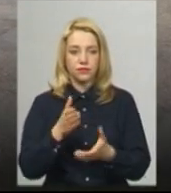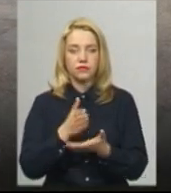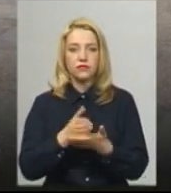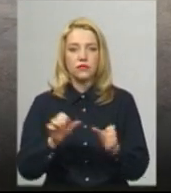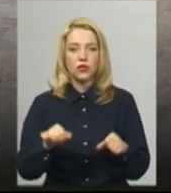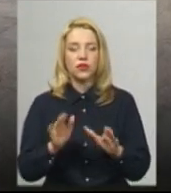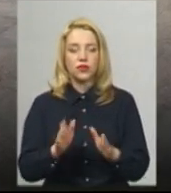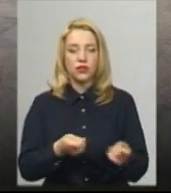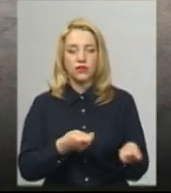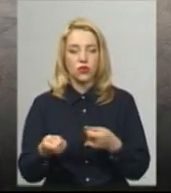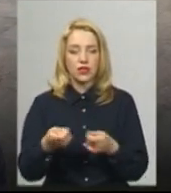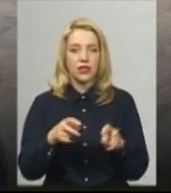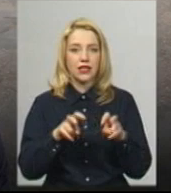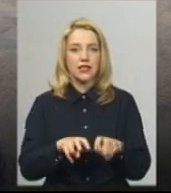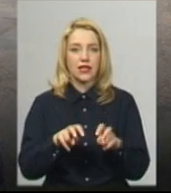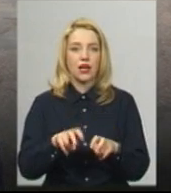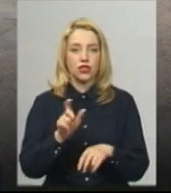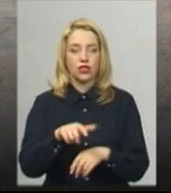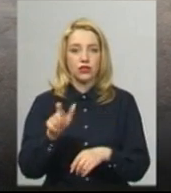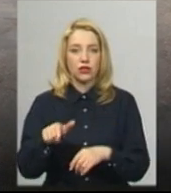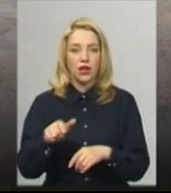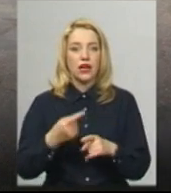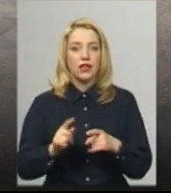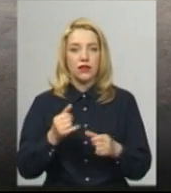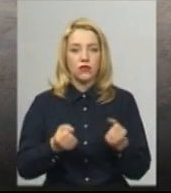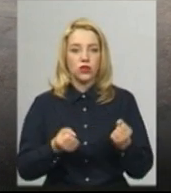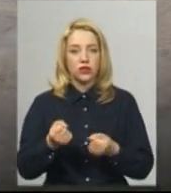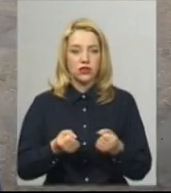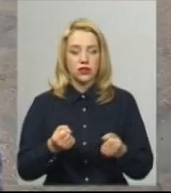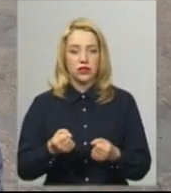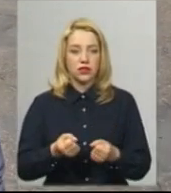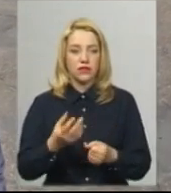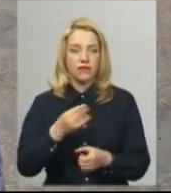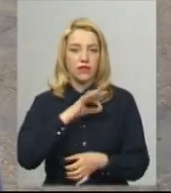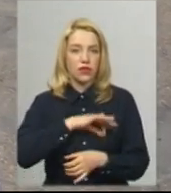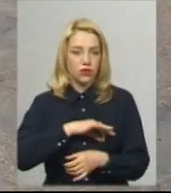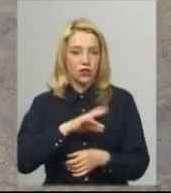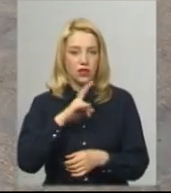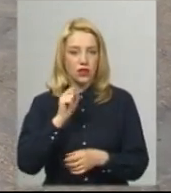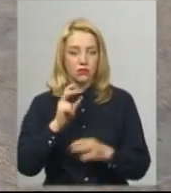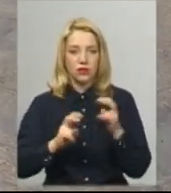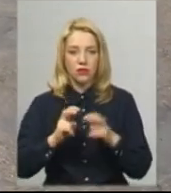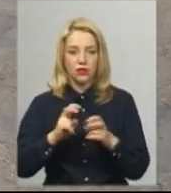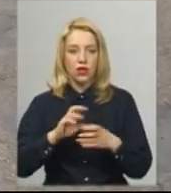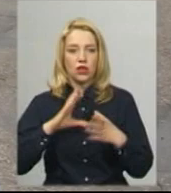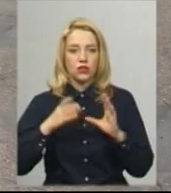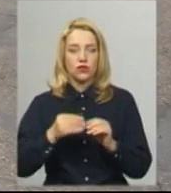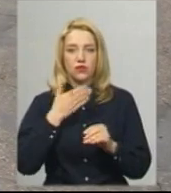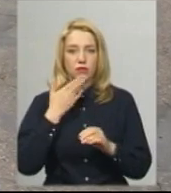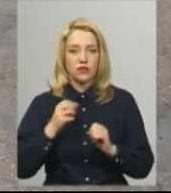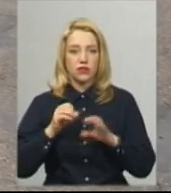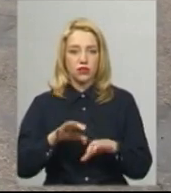можливість возити тільки сидячих. Водії виручки взагалі на підприємство зовсім не здають,